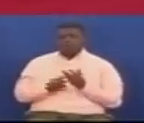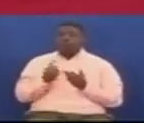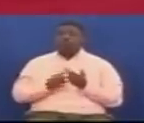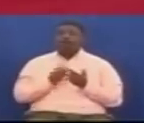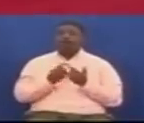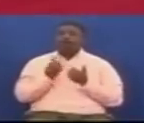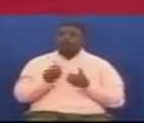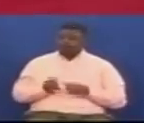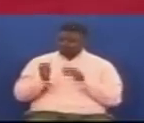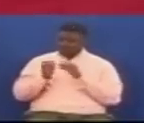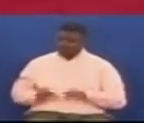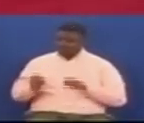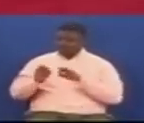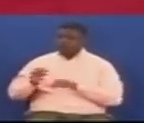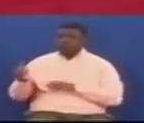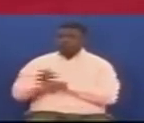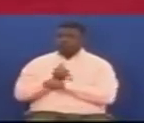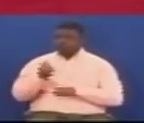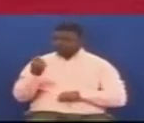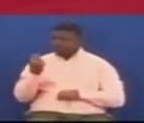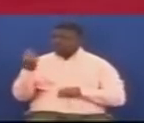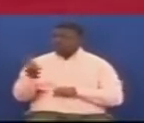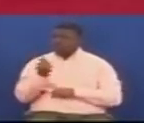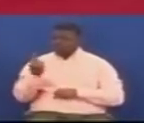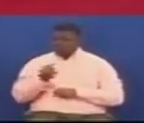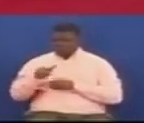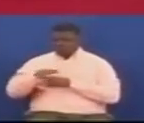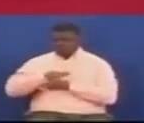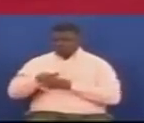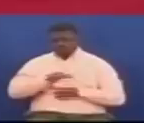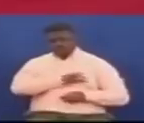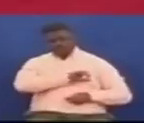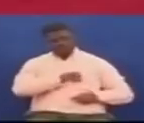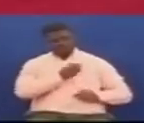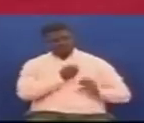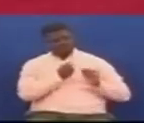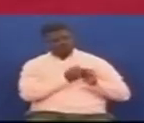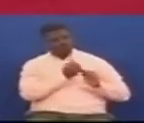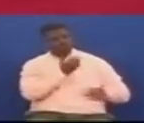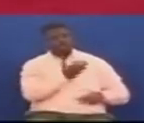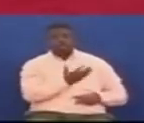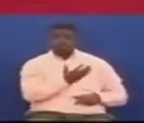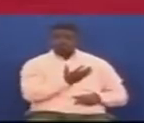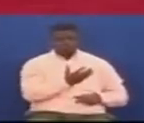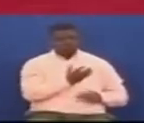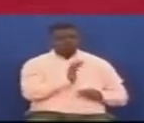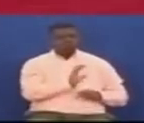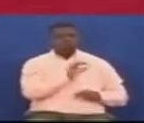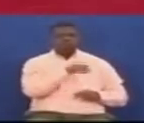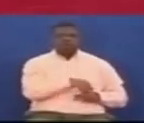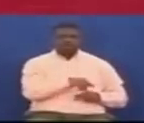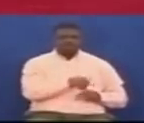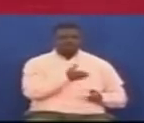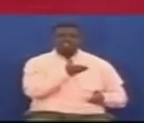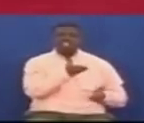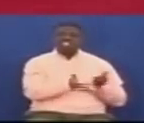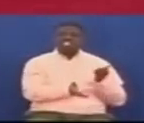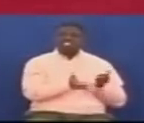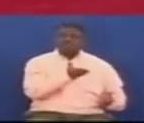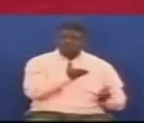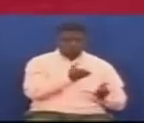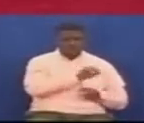maboresho ya takwimu za pato la taifa kwa kutumia mwaka 2015 kama mwaka wa kizio kutoka mwaka wa kizio